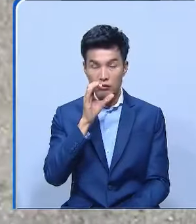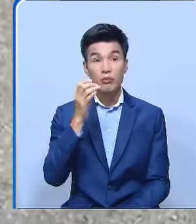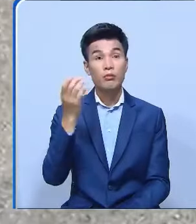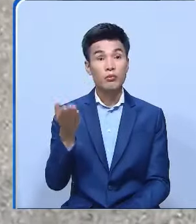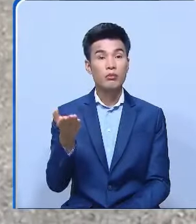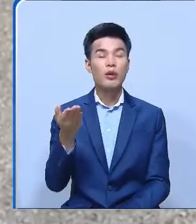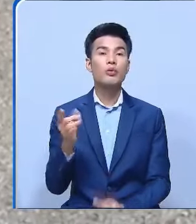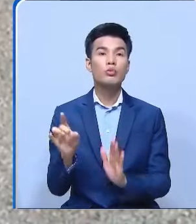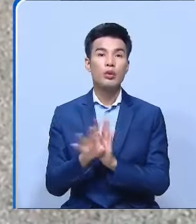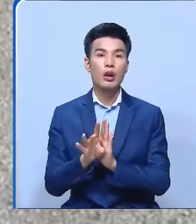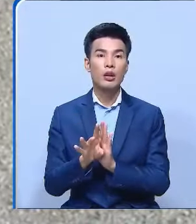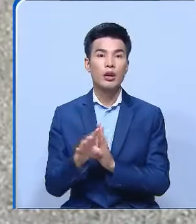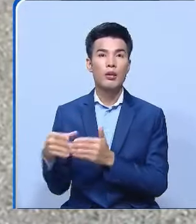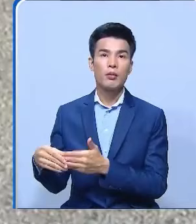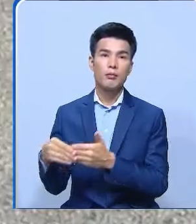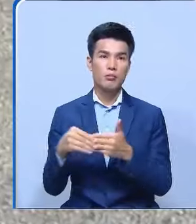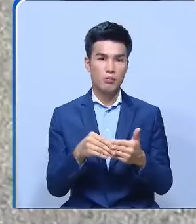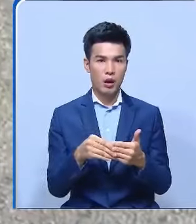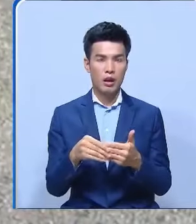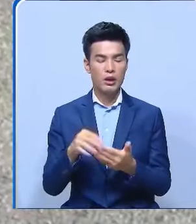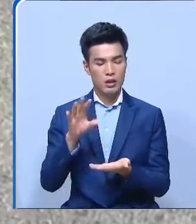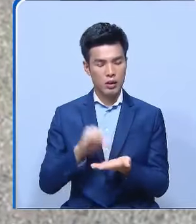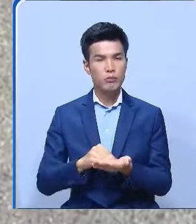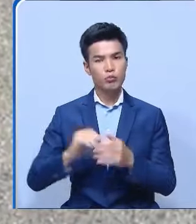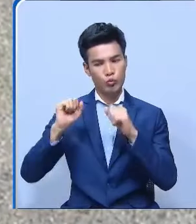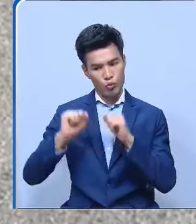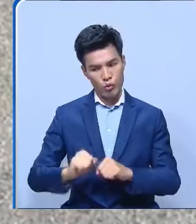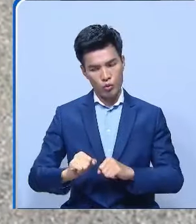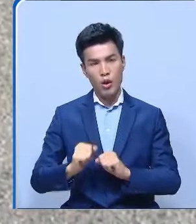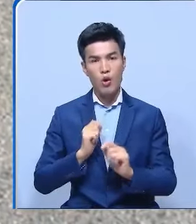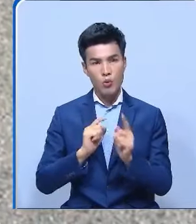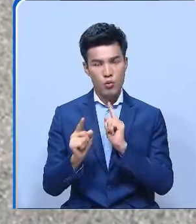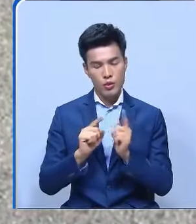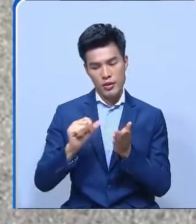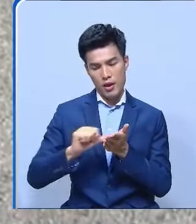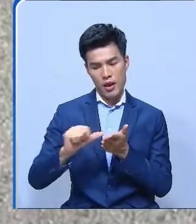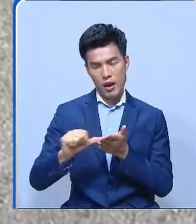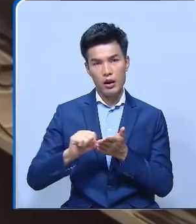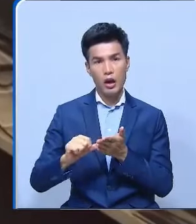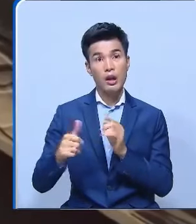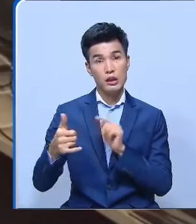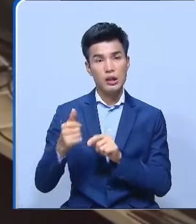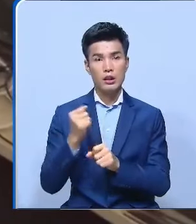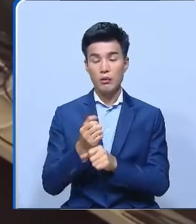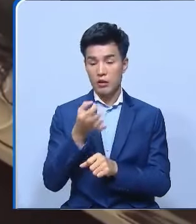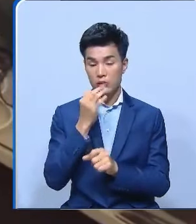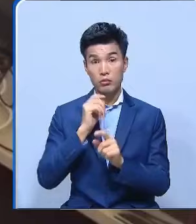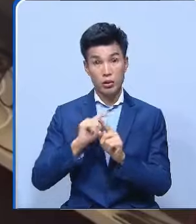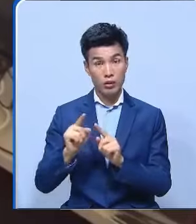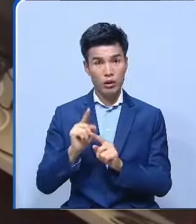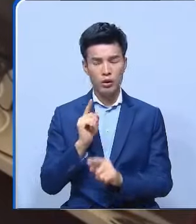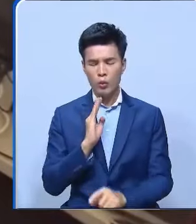ยค่ะสุดท้ายเจ้าหน้าที่พาตัวในตั้มไปทำบันทึกข้อตกลงนะพูดคุยปรับทัศนคติว่าเนี่ยการทำมาหากินอาชีพสุจริต